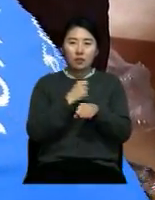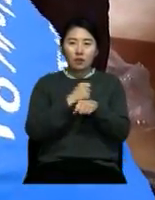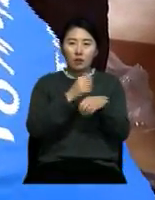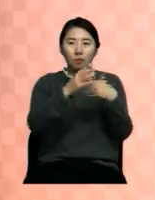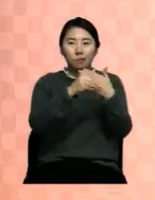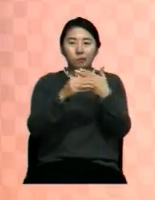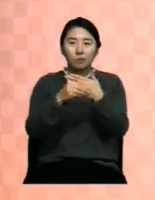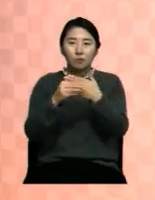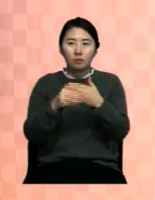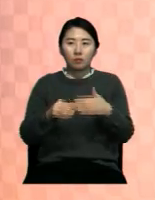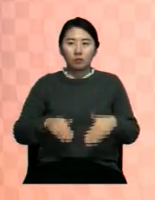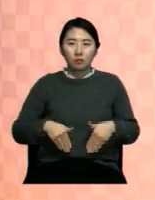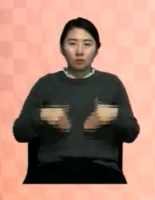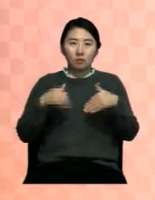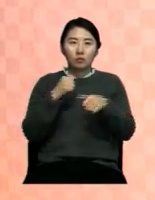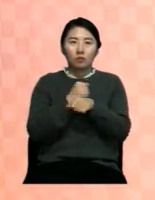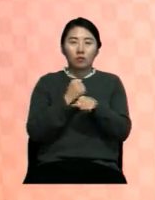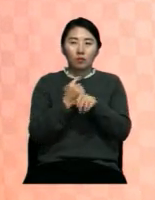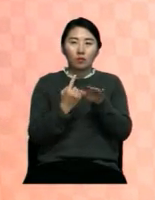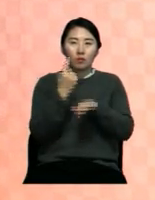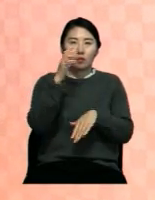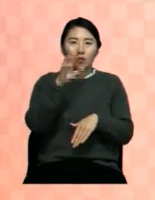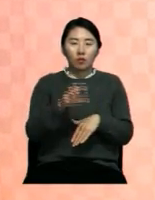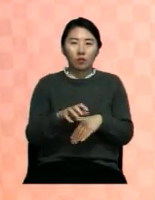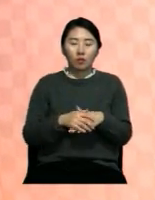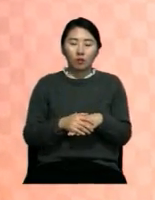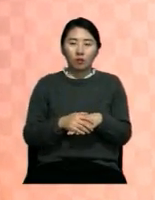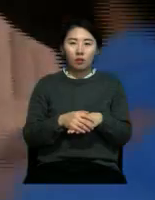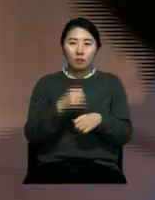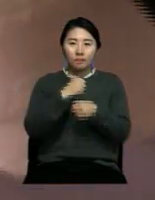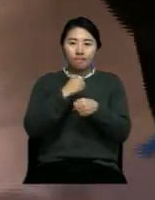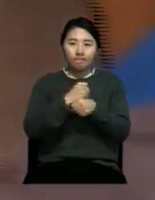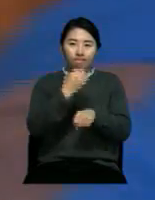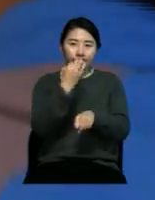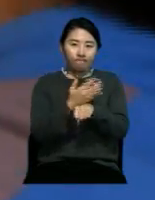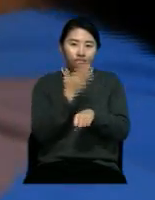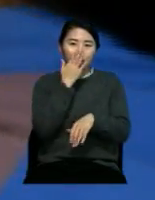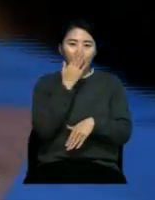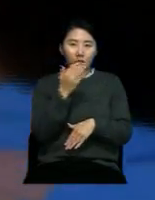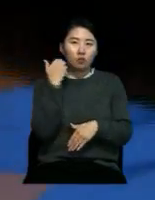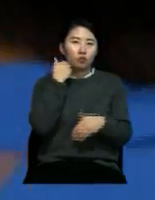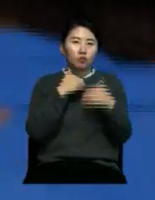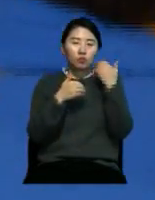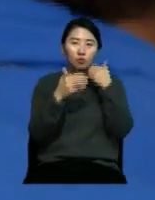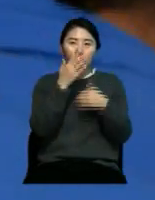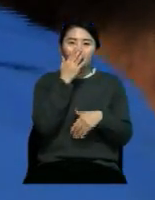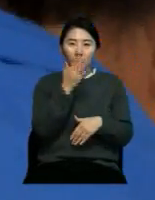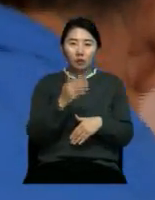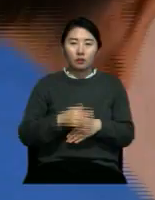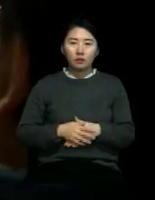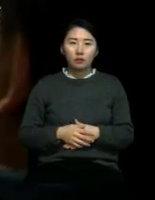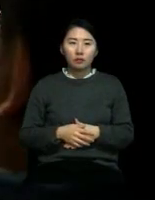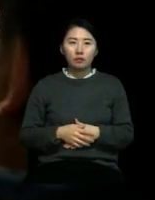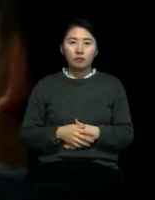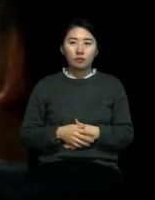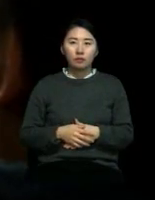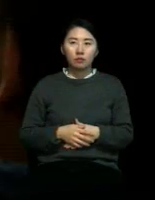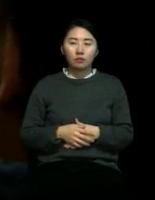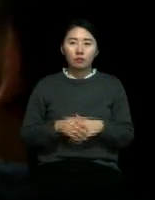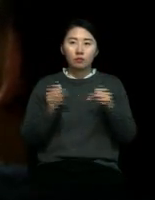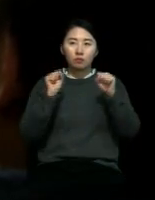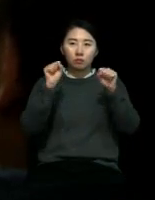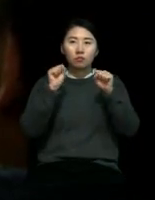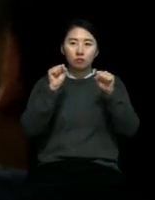붙여서 단열 효과를 높입니다. 간단하게 시공할 수 있어 누구라도 할수 있습니다. 따사로움